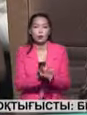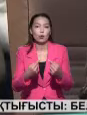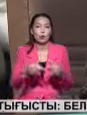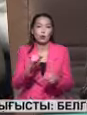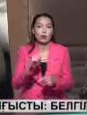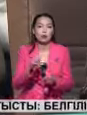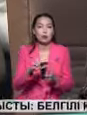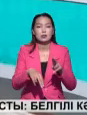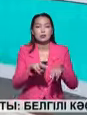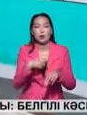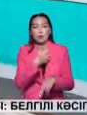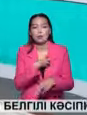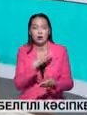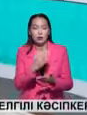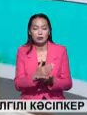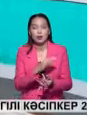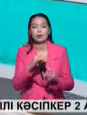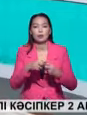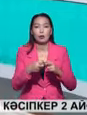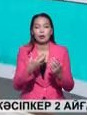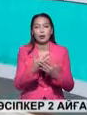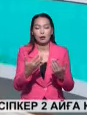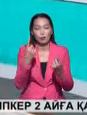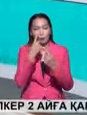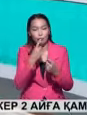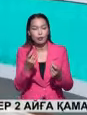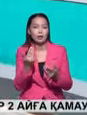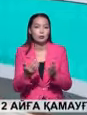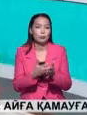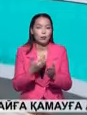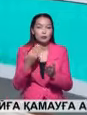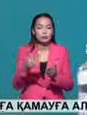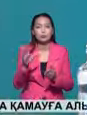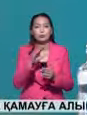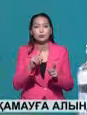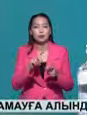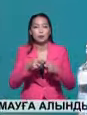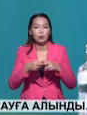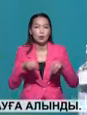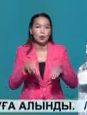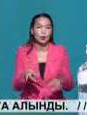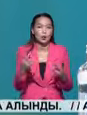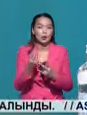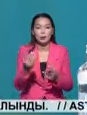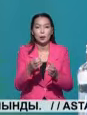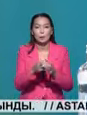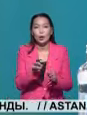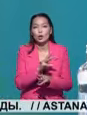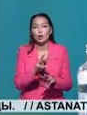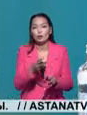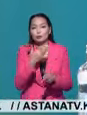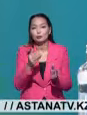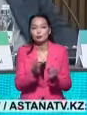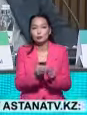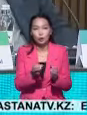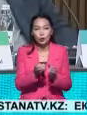маңыздылығы мен артықшылықтарын жеткізу, жұрт арасындағы негізсіз үрейлерді сейілту. Оған қоса партиялар мен үкіметтік емес ұйымдардың бірлесіп